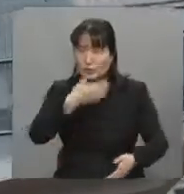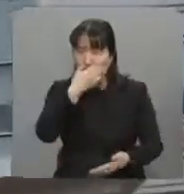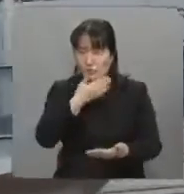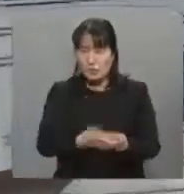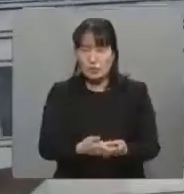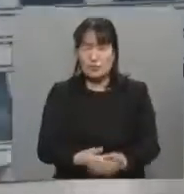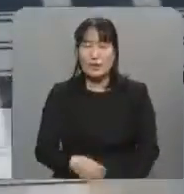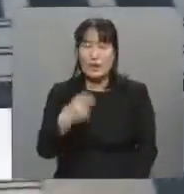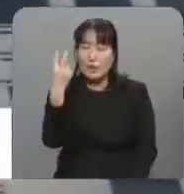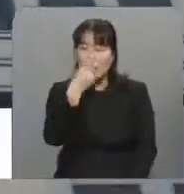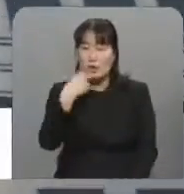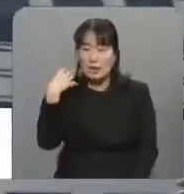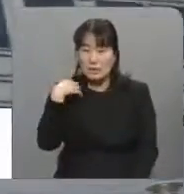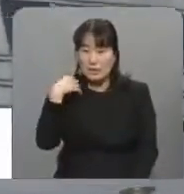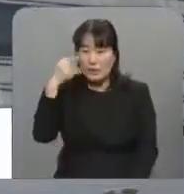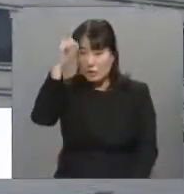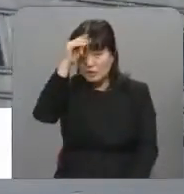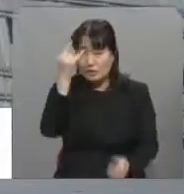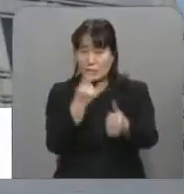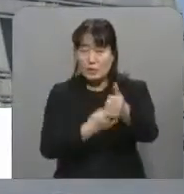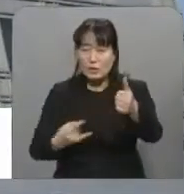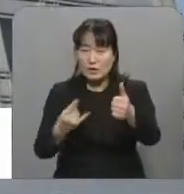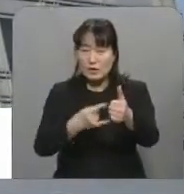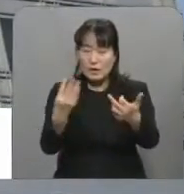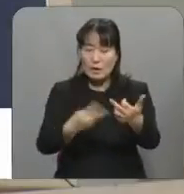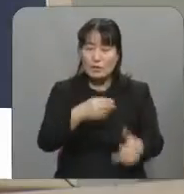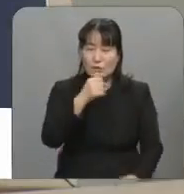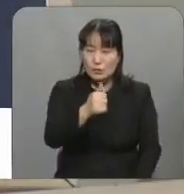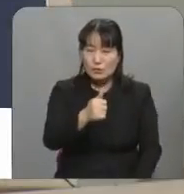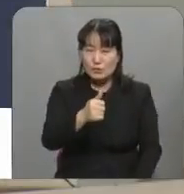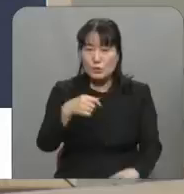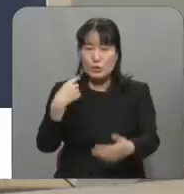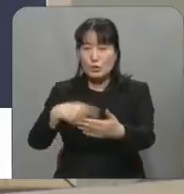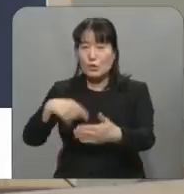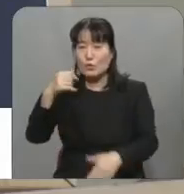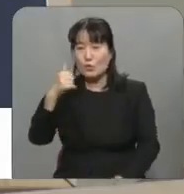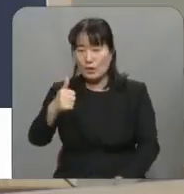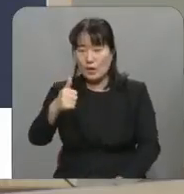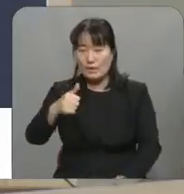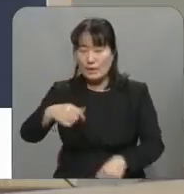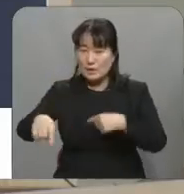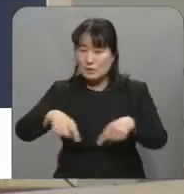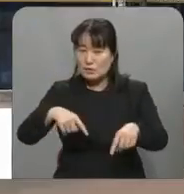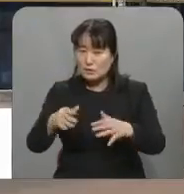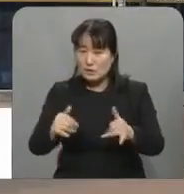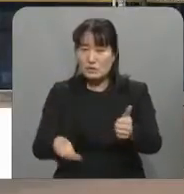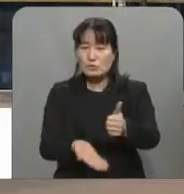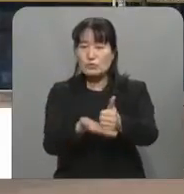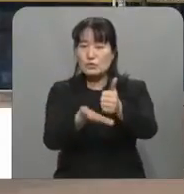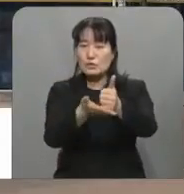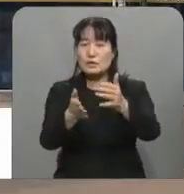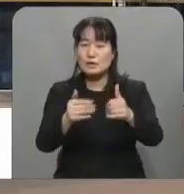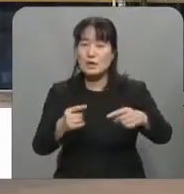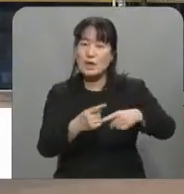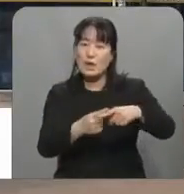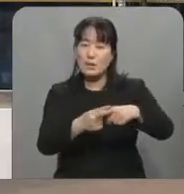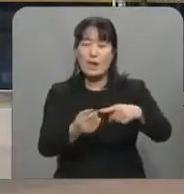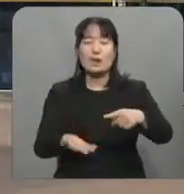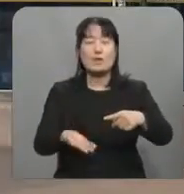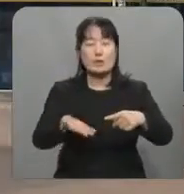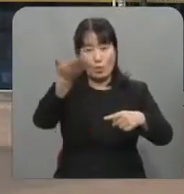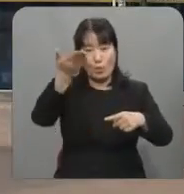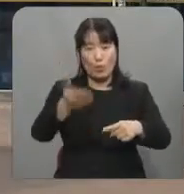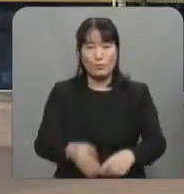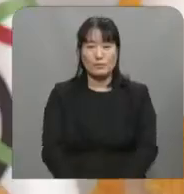자치경찰을 관리감독하는 경찰위가 도지사와 도의원, 교육감 등 지방 정치인들이 추천한 인사들이 과반을 차지하는 구조로 돼